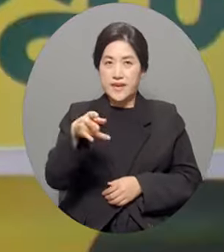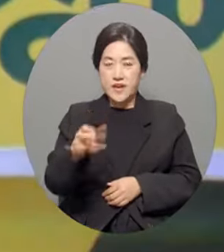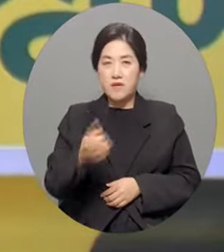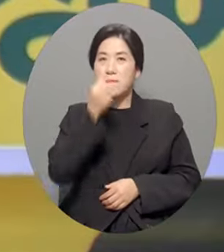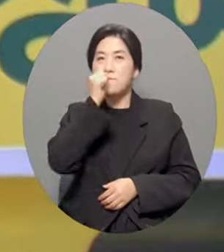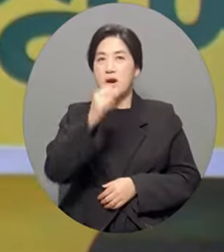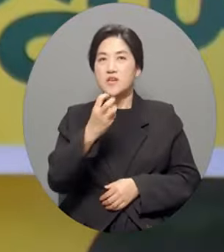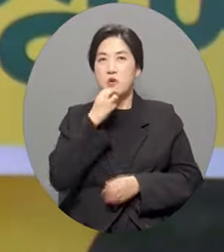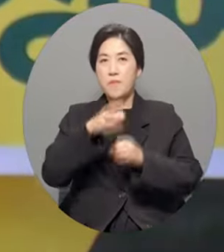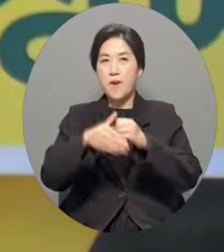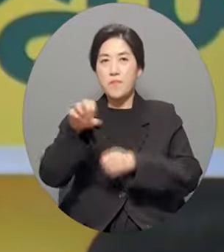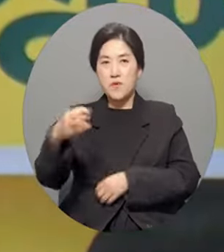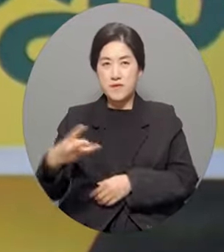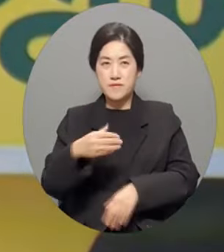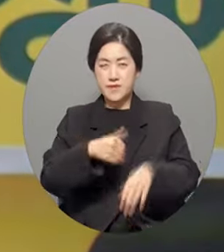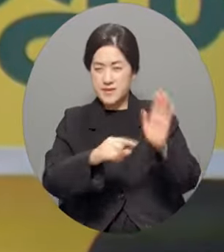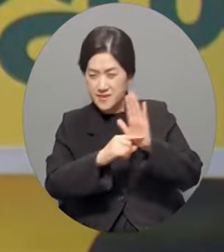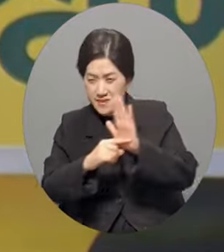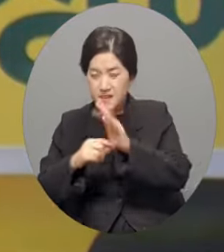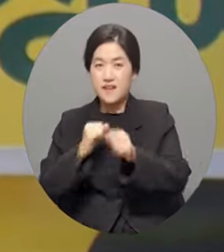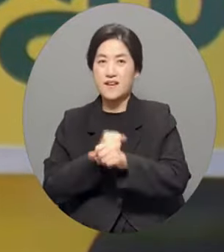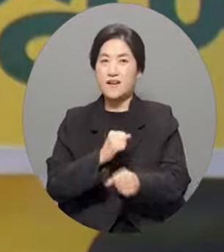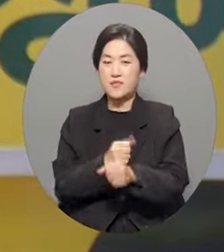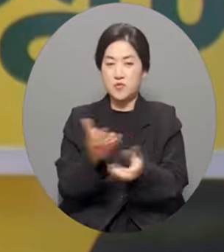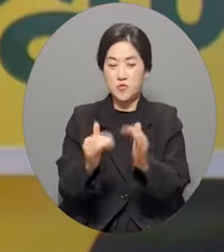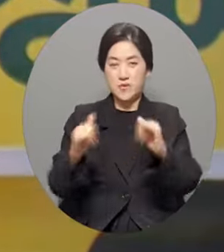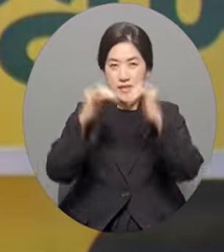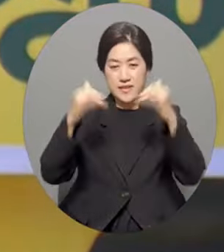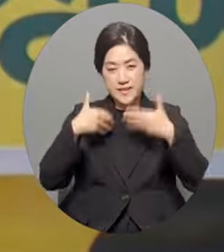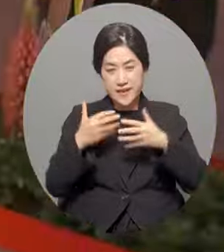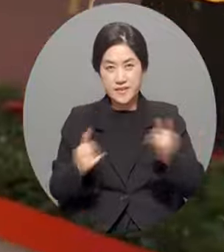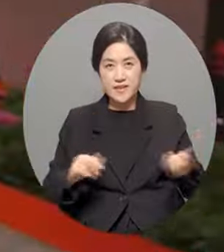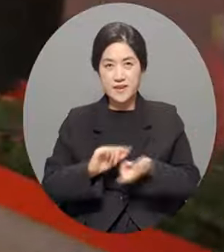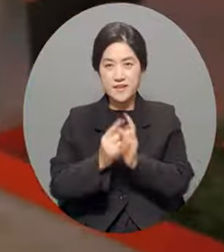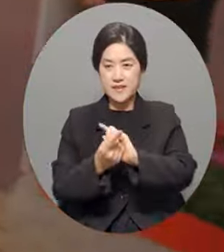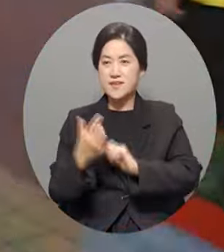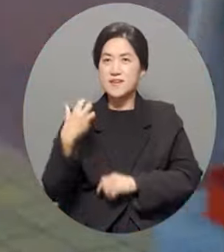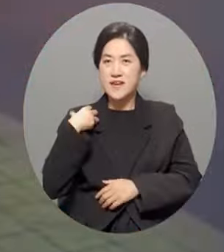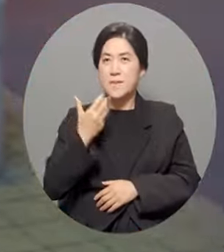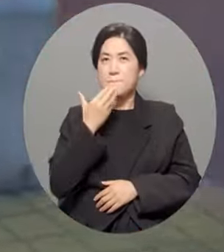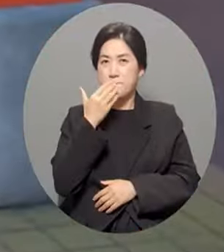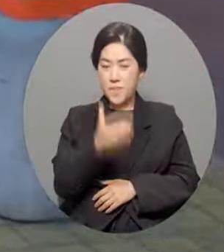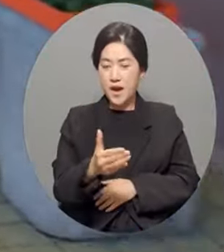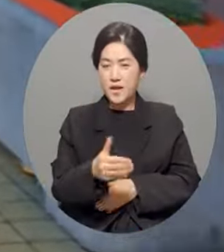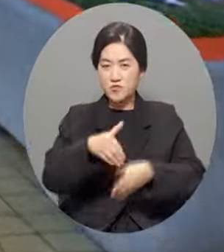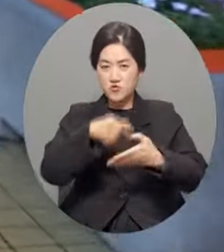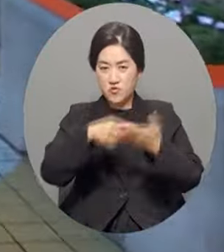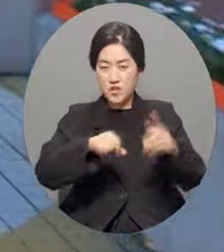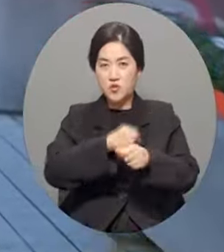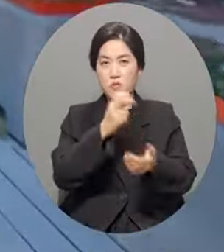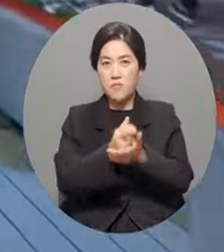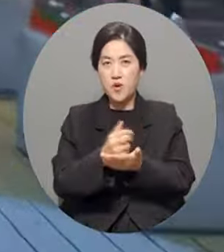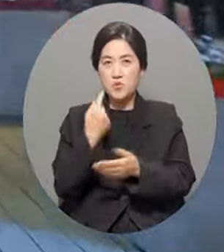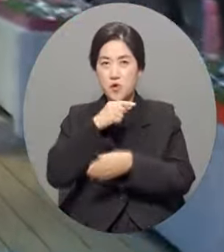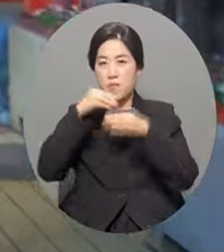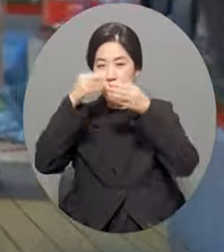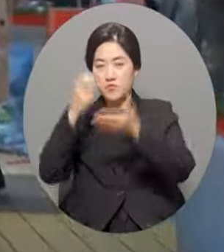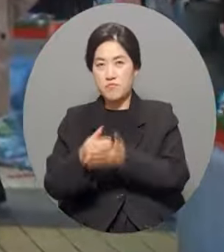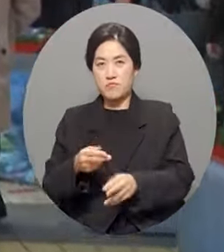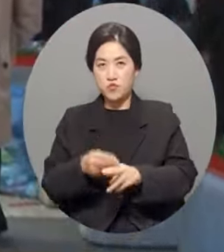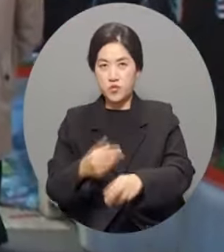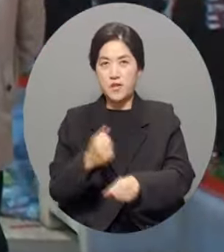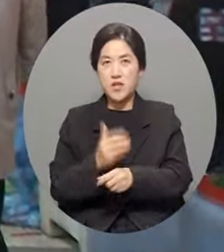마포에서 마지막 집중 유세를 벌이고 노동자와 사회적 약자를 대변할 정당은 중대재해처벌법과 노란봉투법 제정을